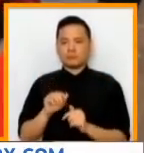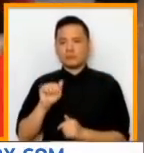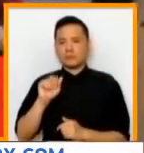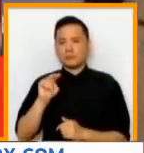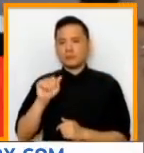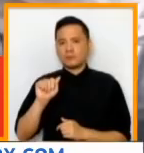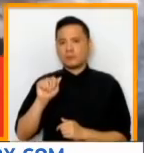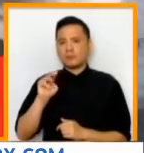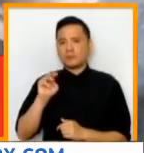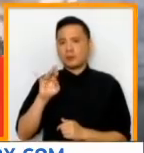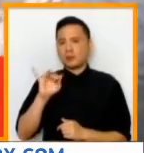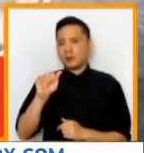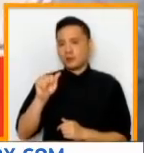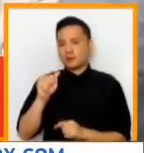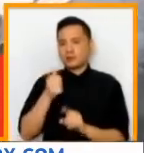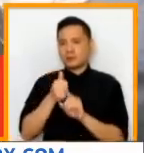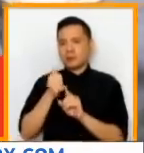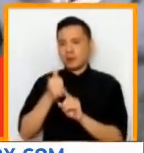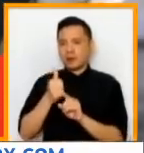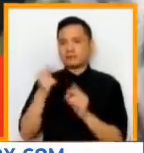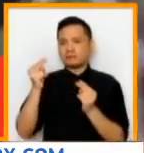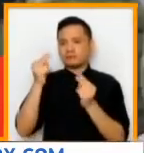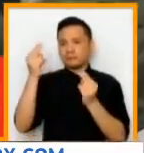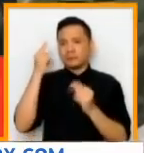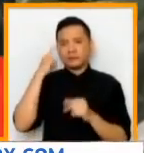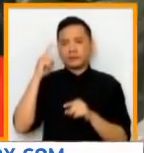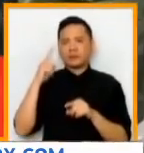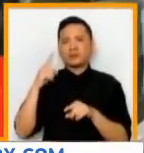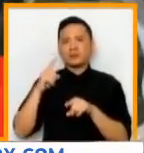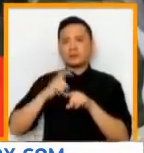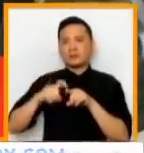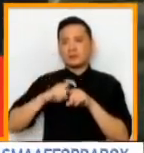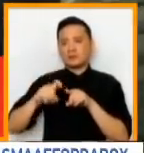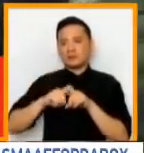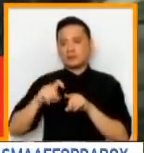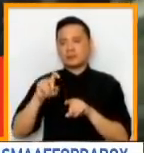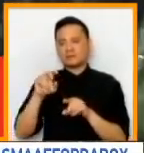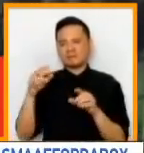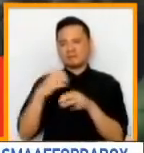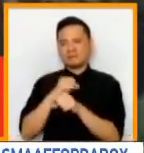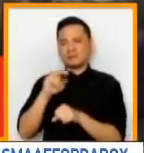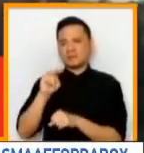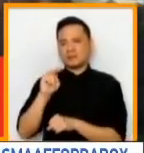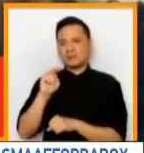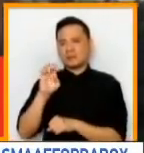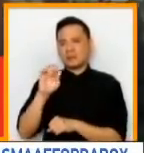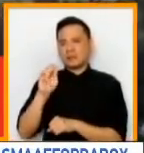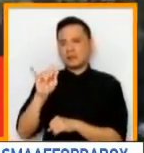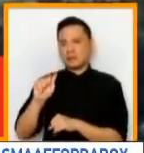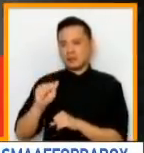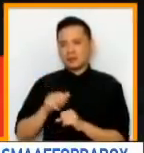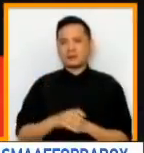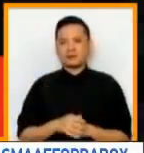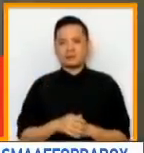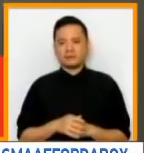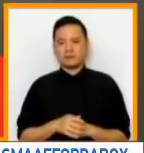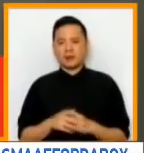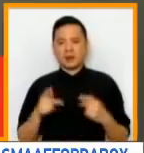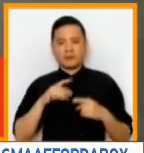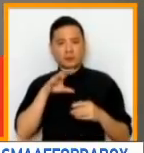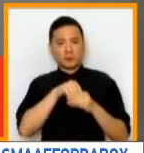ang appointee ng National Electrification Administration o NEA. Noong Lunes, pumunta ang kinatawan ng NEA kasama ang mga pulis sa Beneco